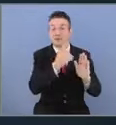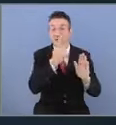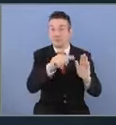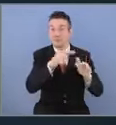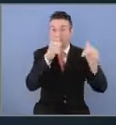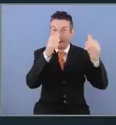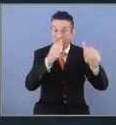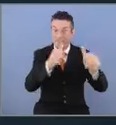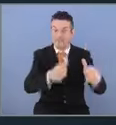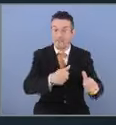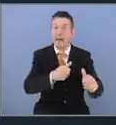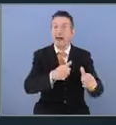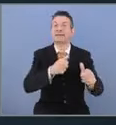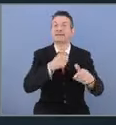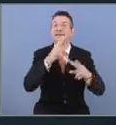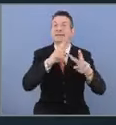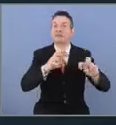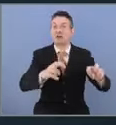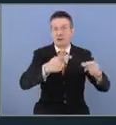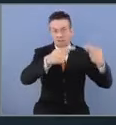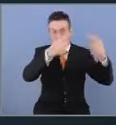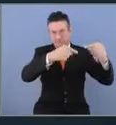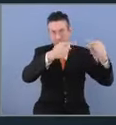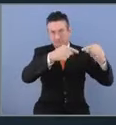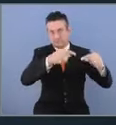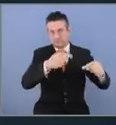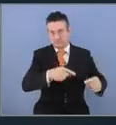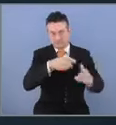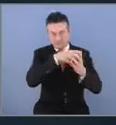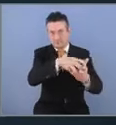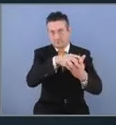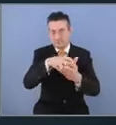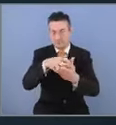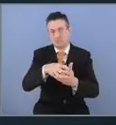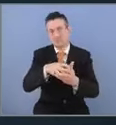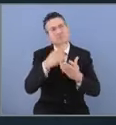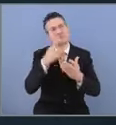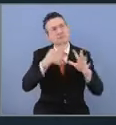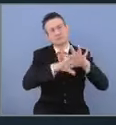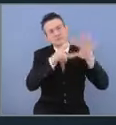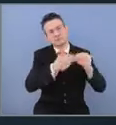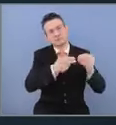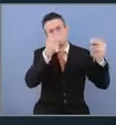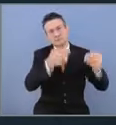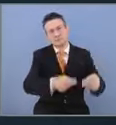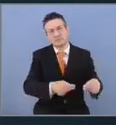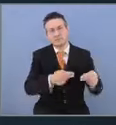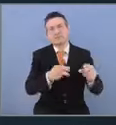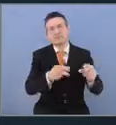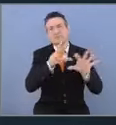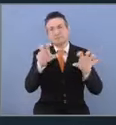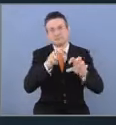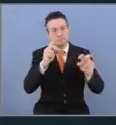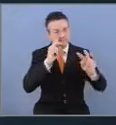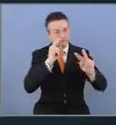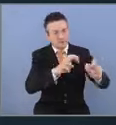finanziare complessivamente più di 800 ricercatori e